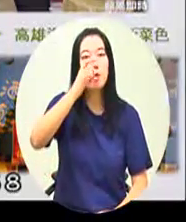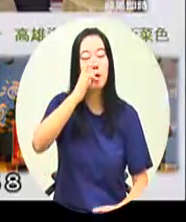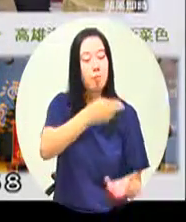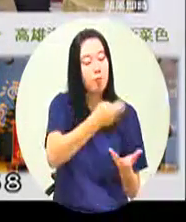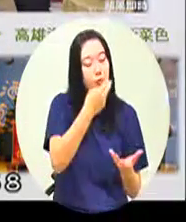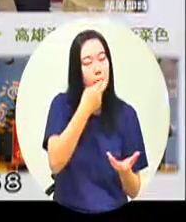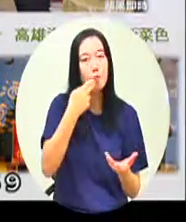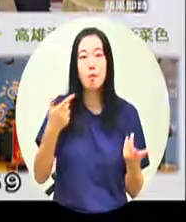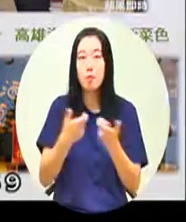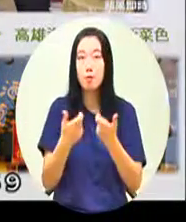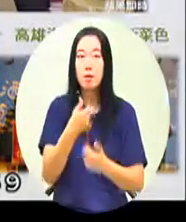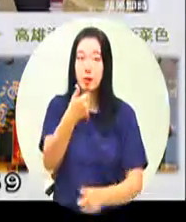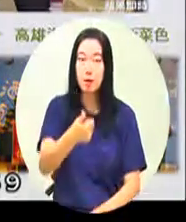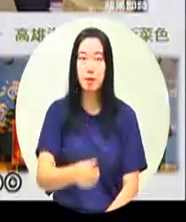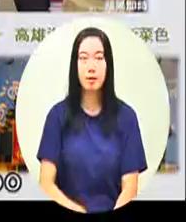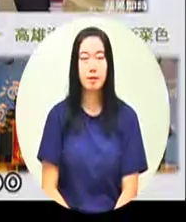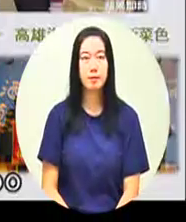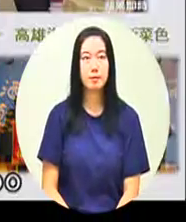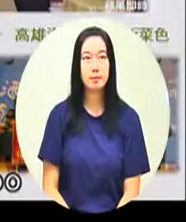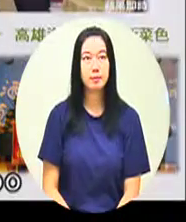新新的菜色。